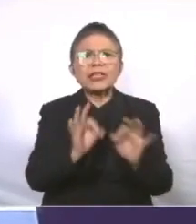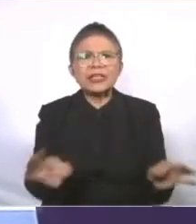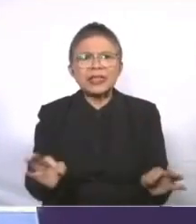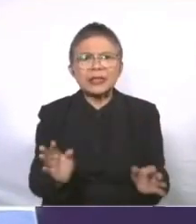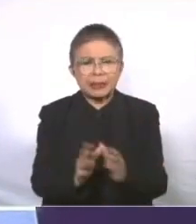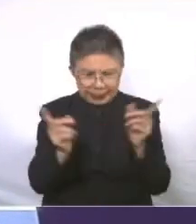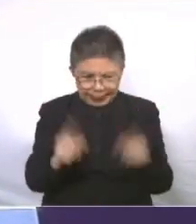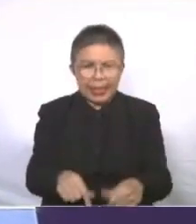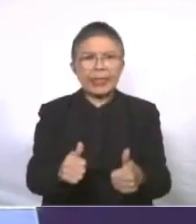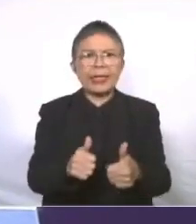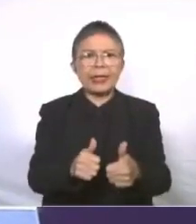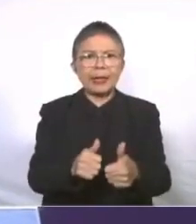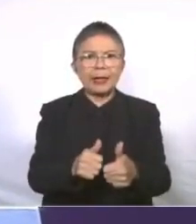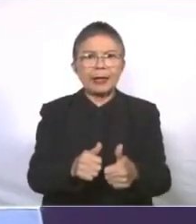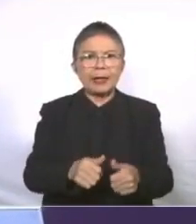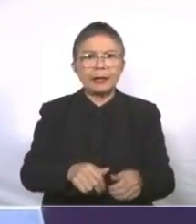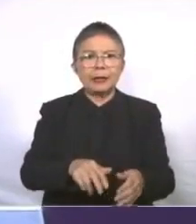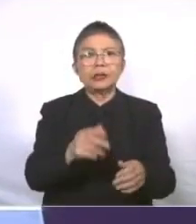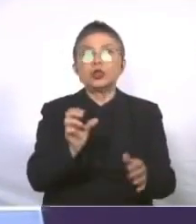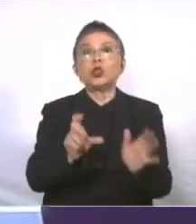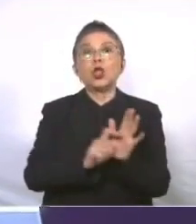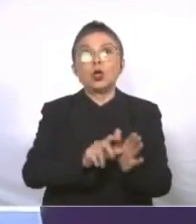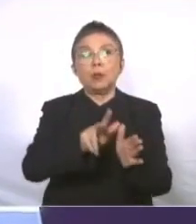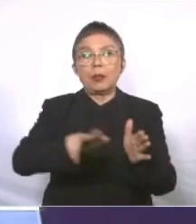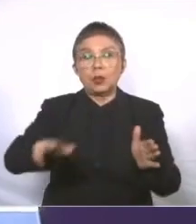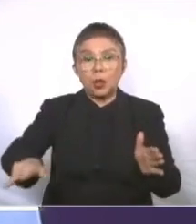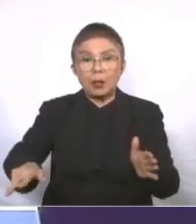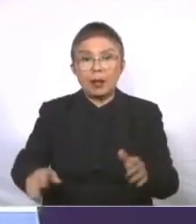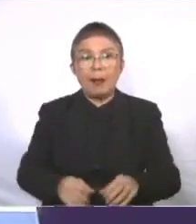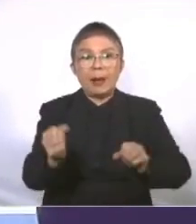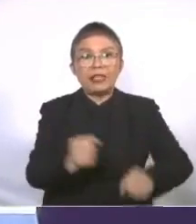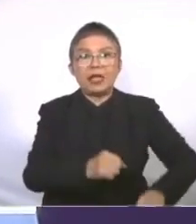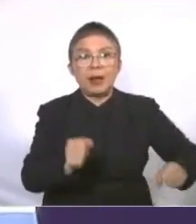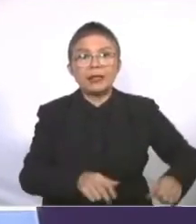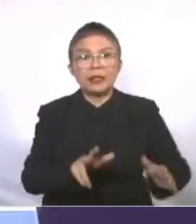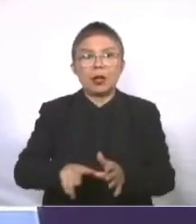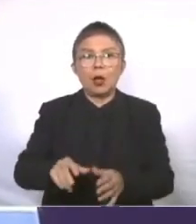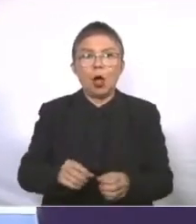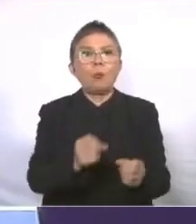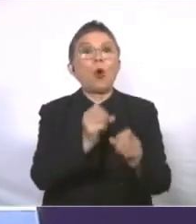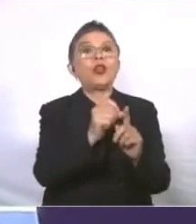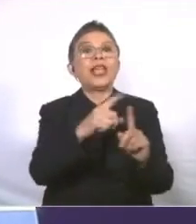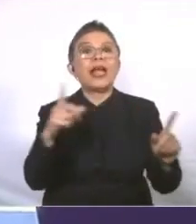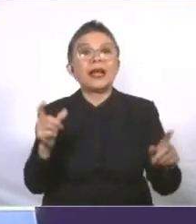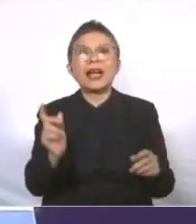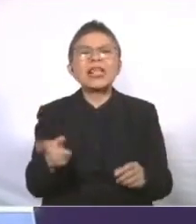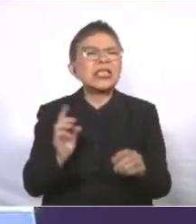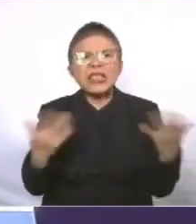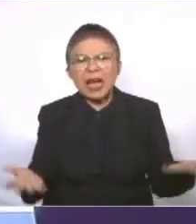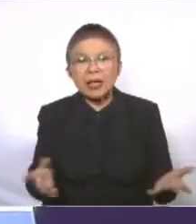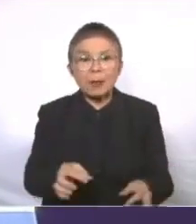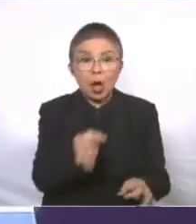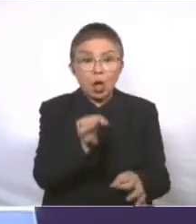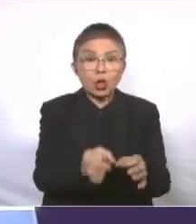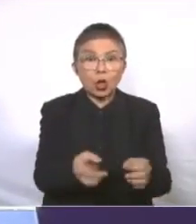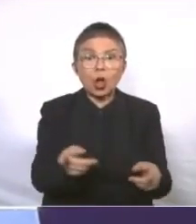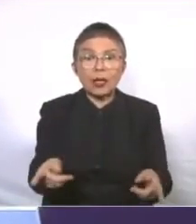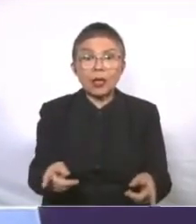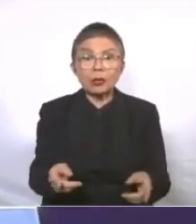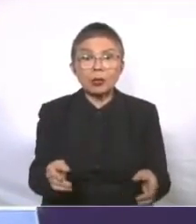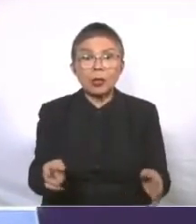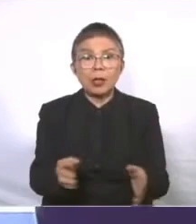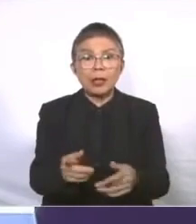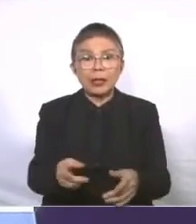terwujud balik Pak an kasihan Banjarmasin kasihan Pontianak kasihan karena apa kota-kota ini dalam waktu